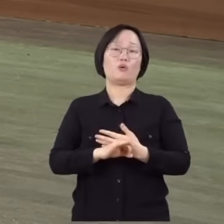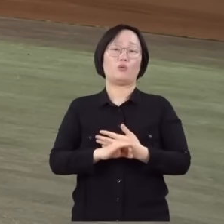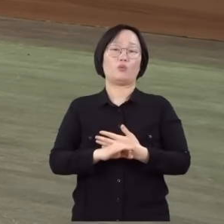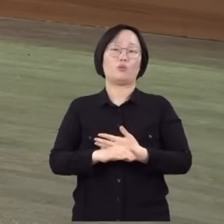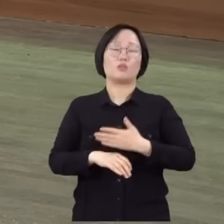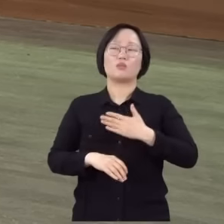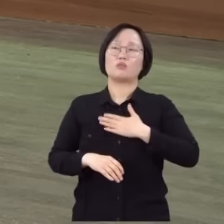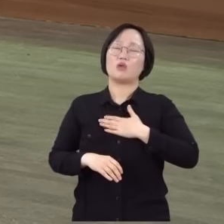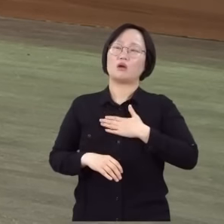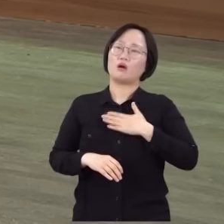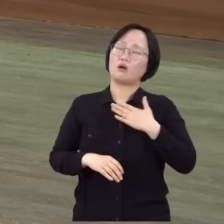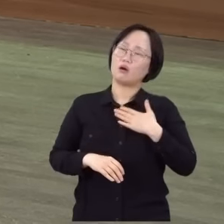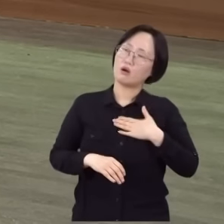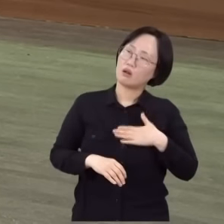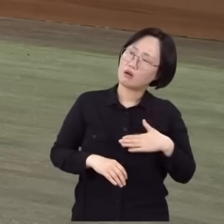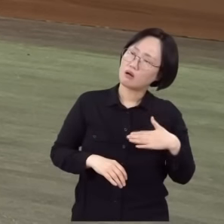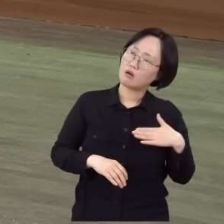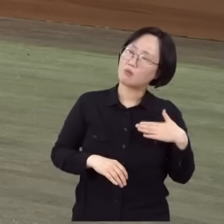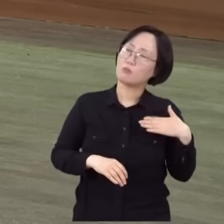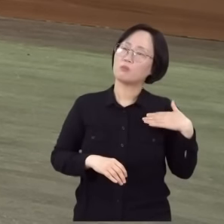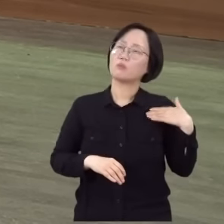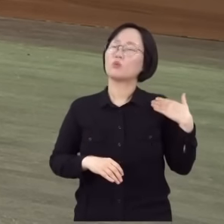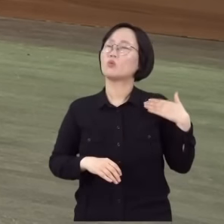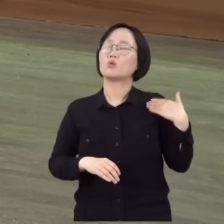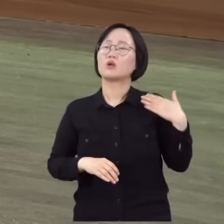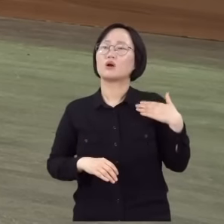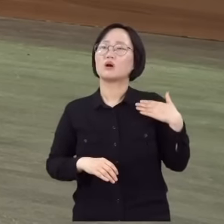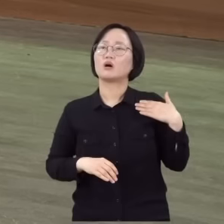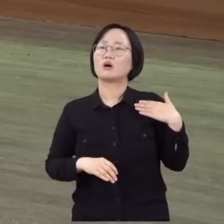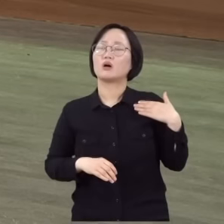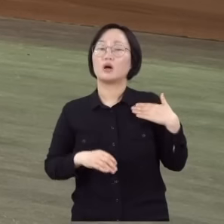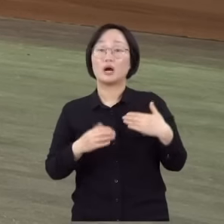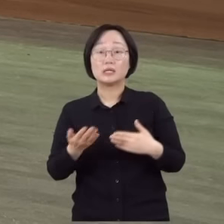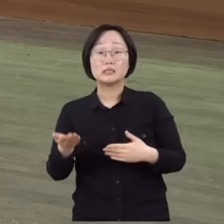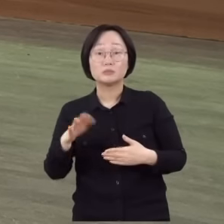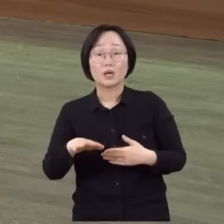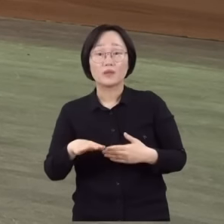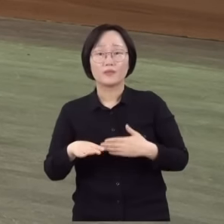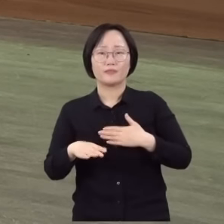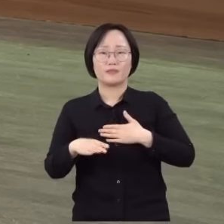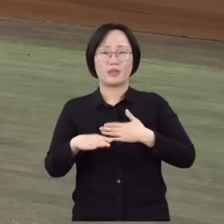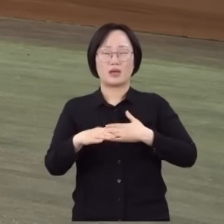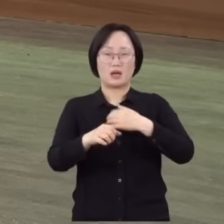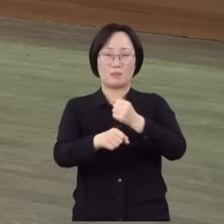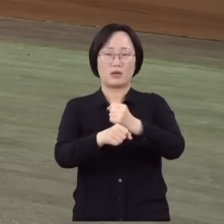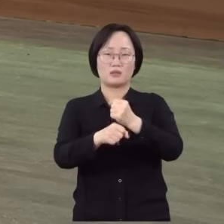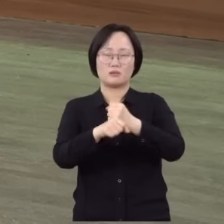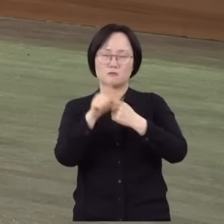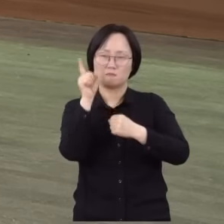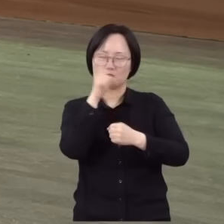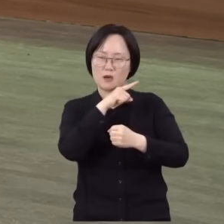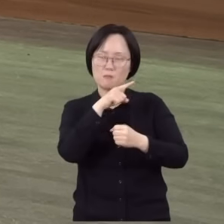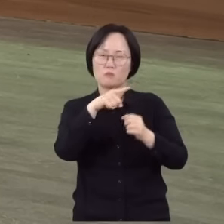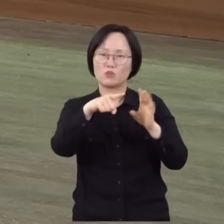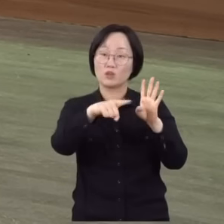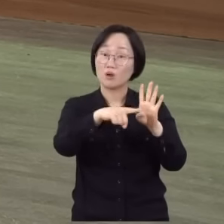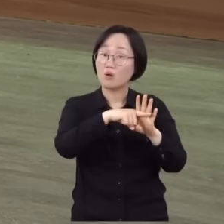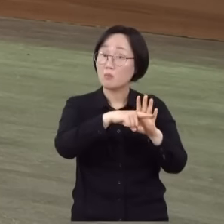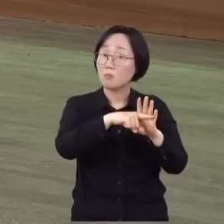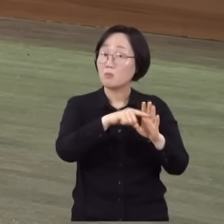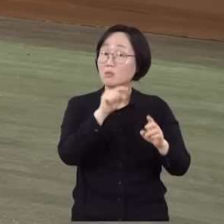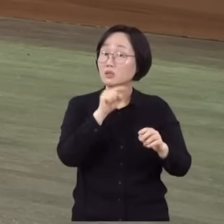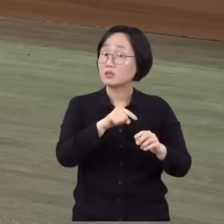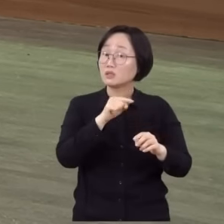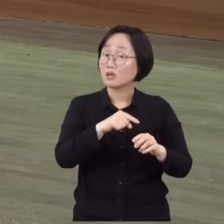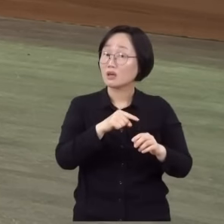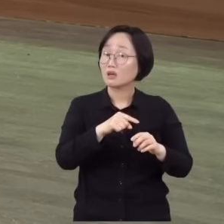지었던 그런 부정적인 업의 에너지 업장 업보가 점점 점점